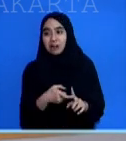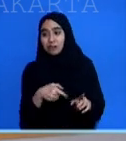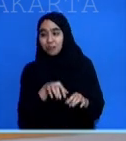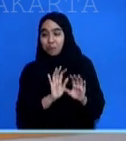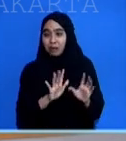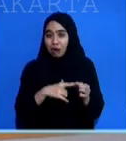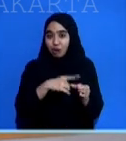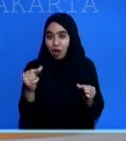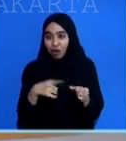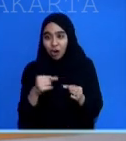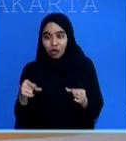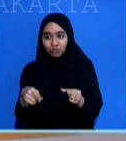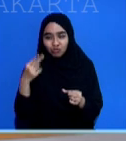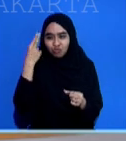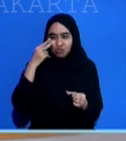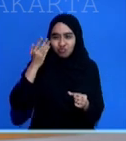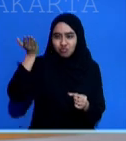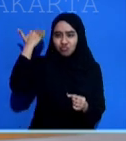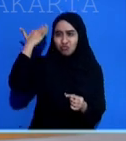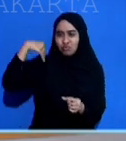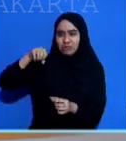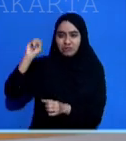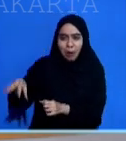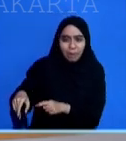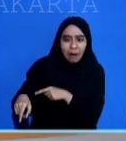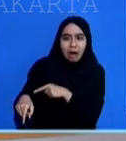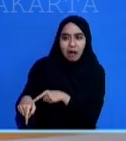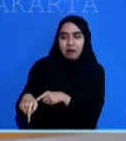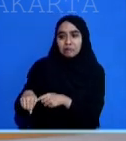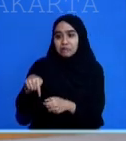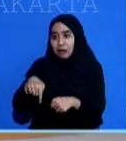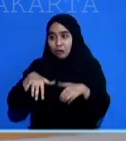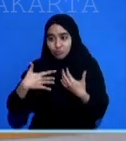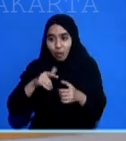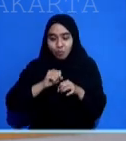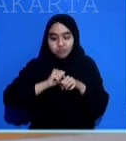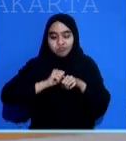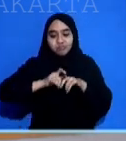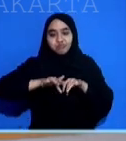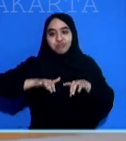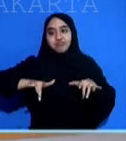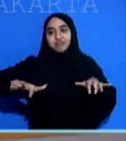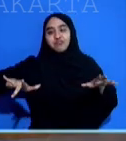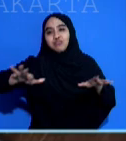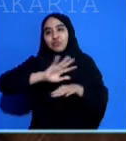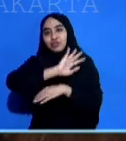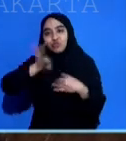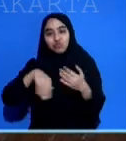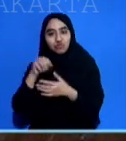yang dulu dianggap sampah, produk usaha minuman herbal Samigaluh ini sudah tersebar hampir di seluruh tanah air.